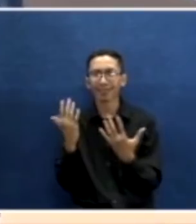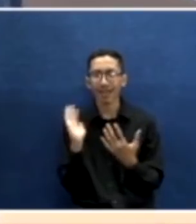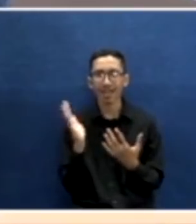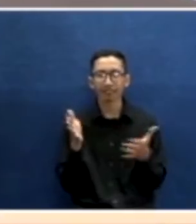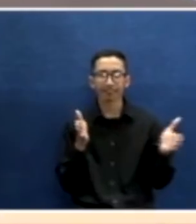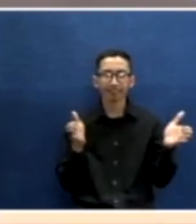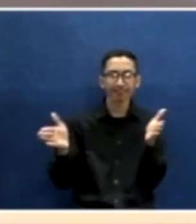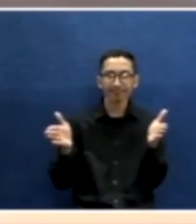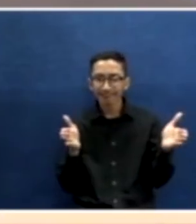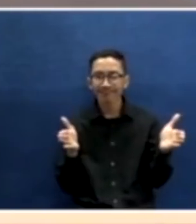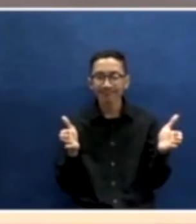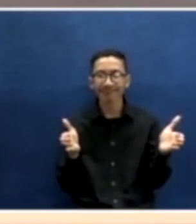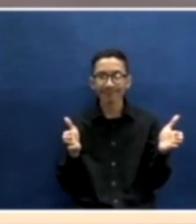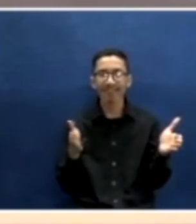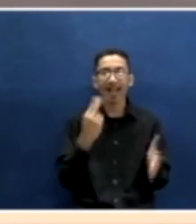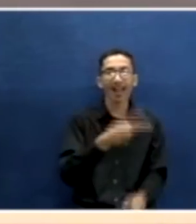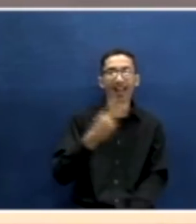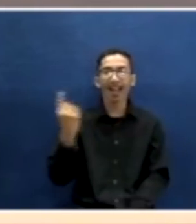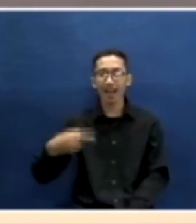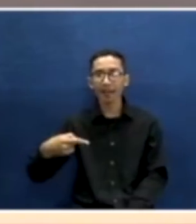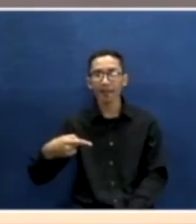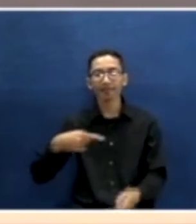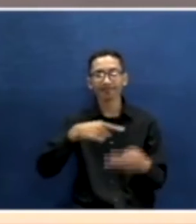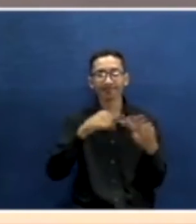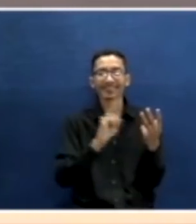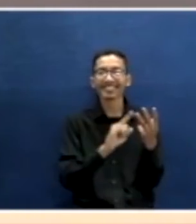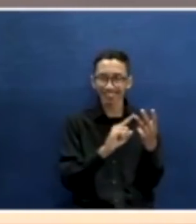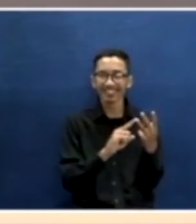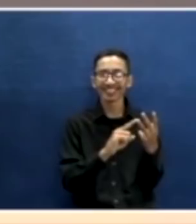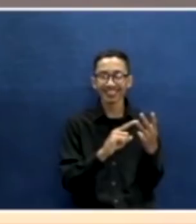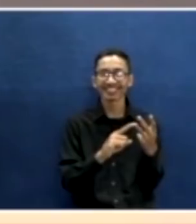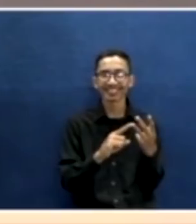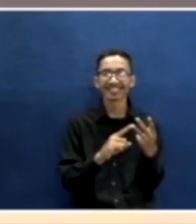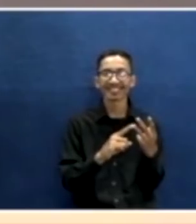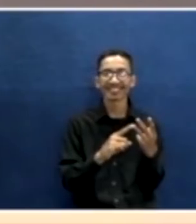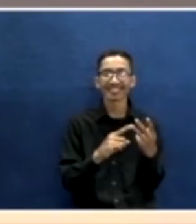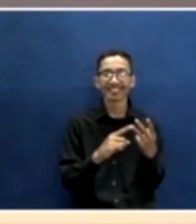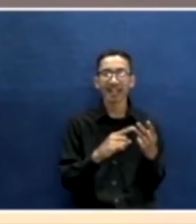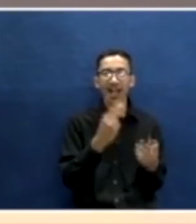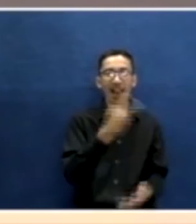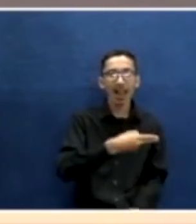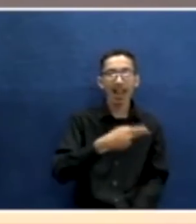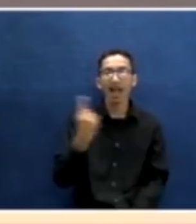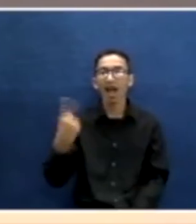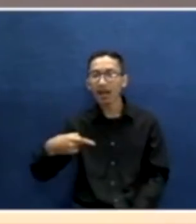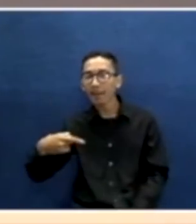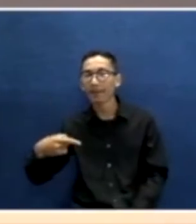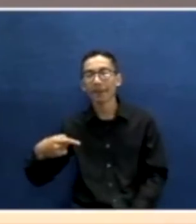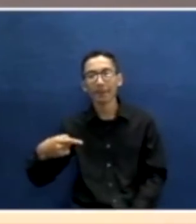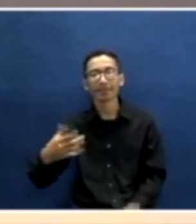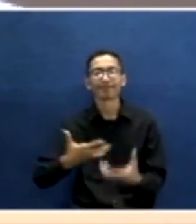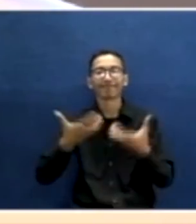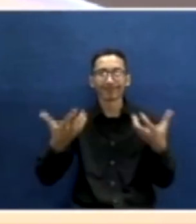antara halal dan haram itulah yang disebut dengan perkara syubhat tidak jelas halalnya tidak jelas haramnya dan